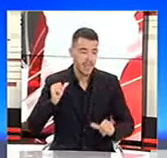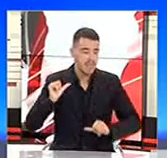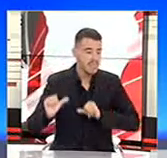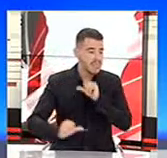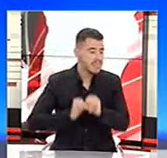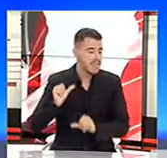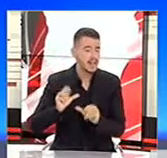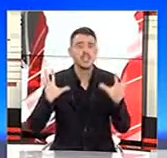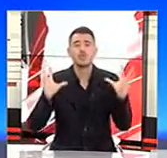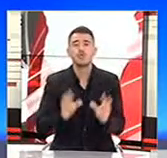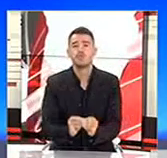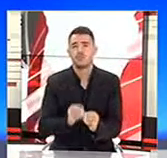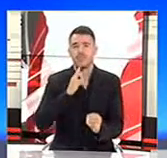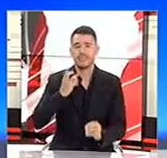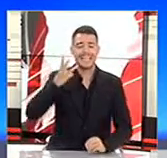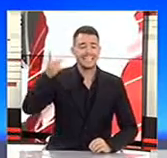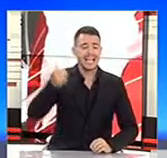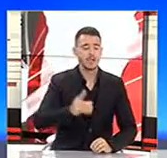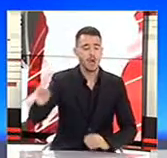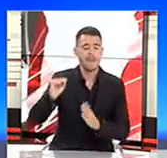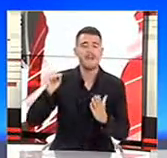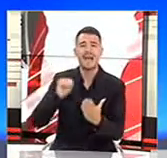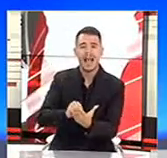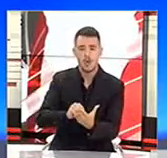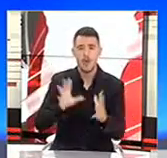δημοτικά συμβούλια. Ο νόμος αυτός φέρνει μια